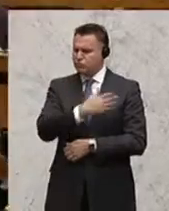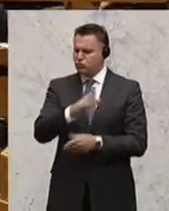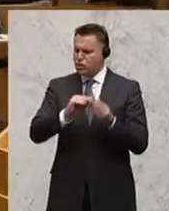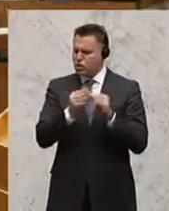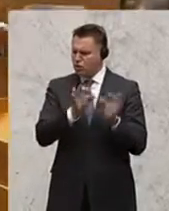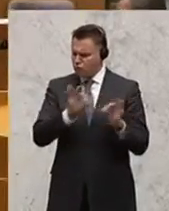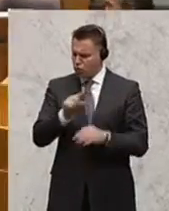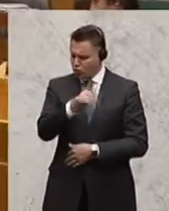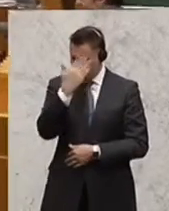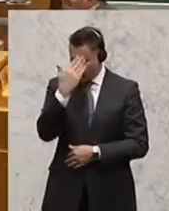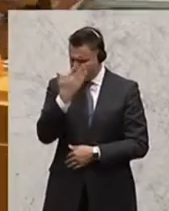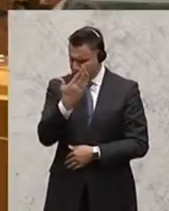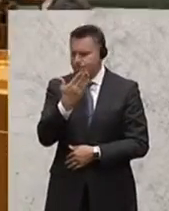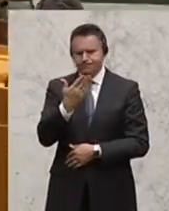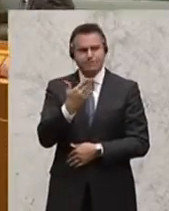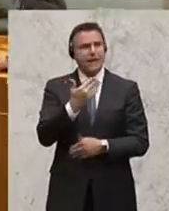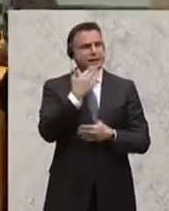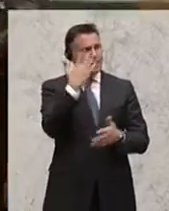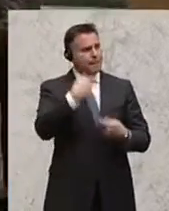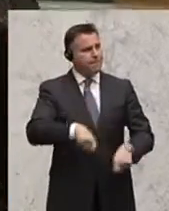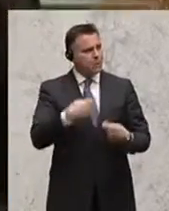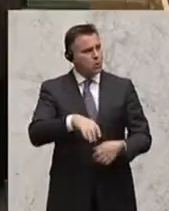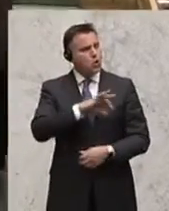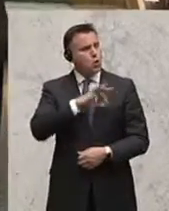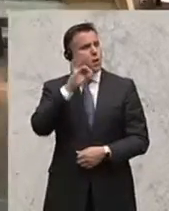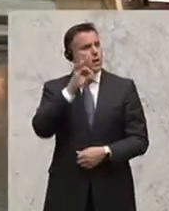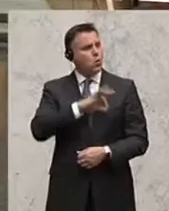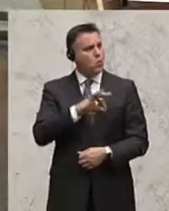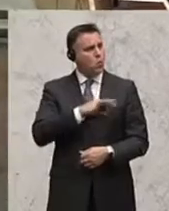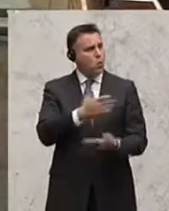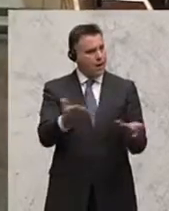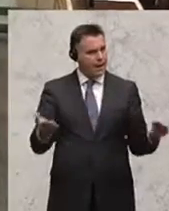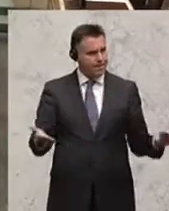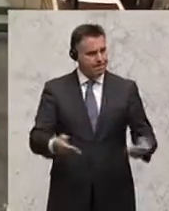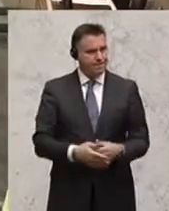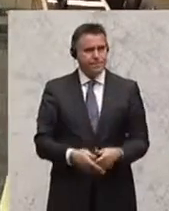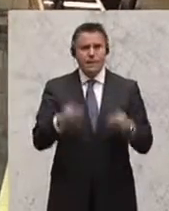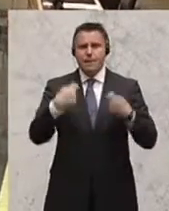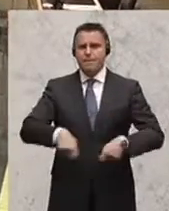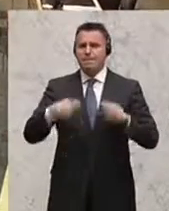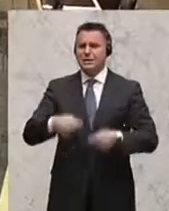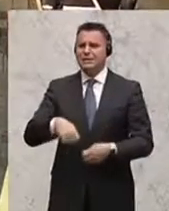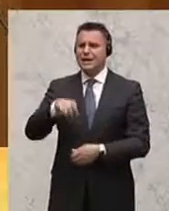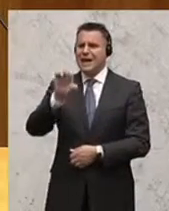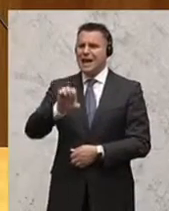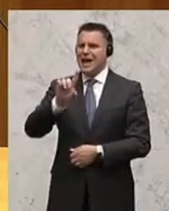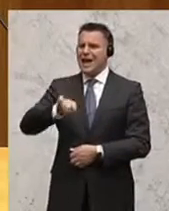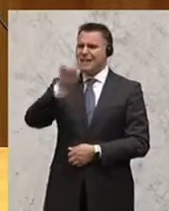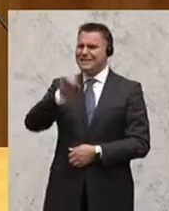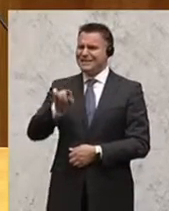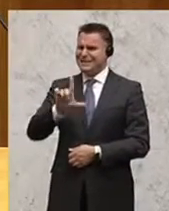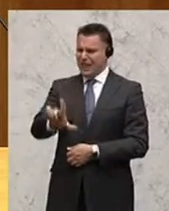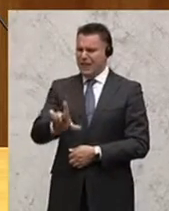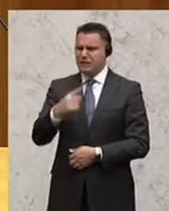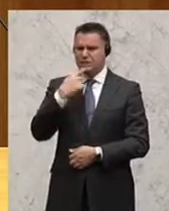Maximilian A. Leopold Steinbichler hat sich noch einmal zu Wort gemeldet. Kollegen, Präsident Essl hat soeben behauptet, dass